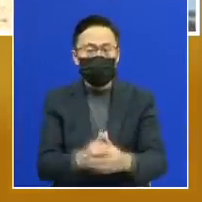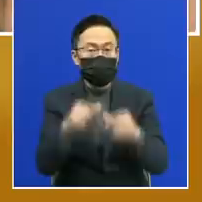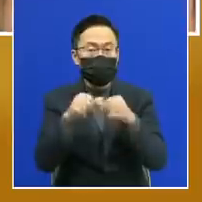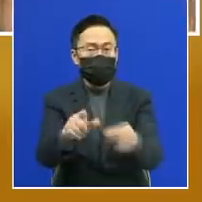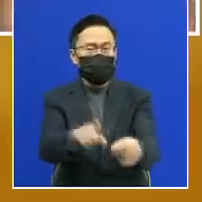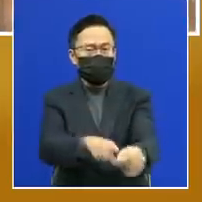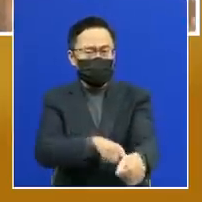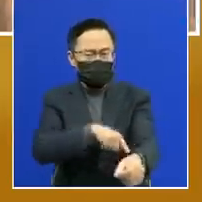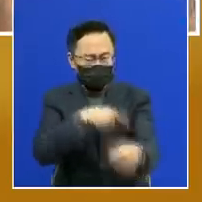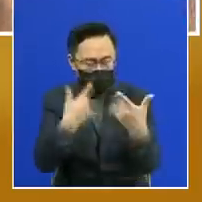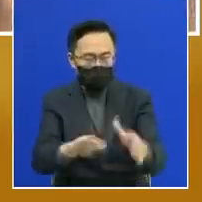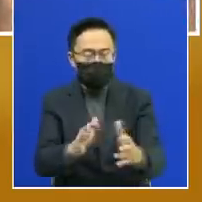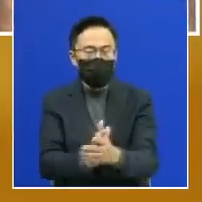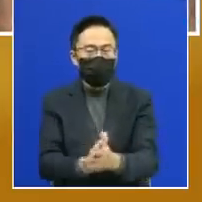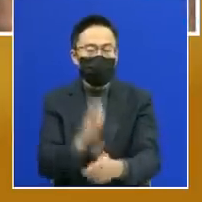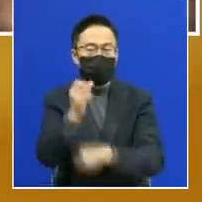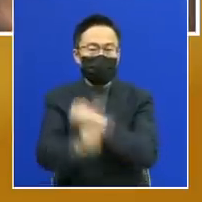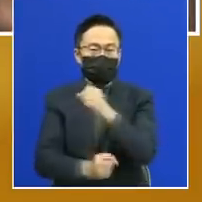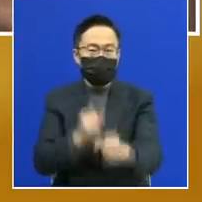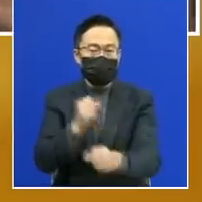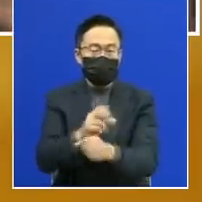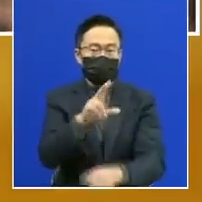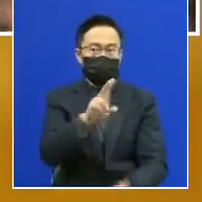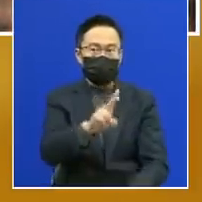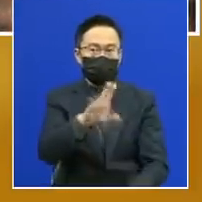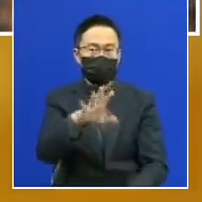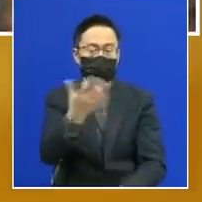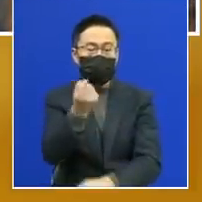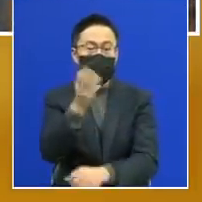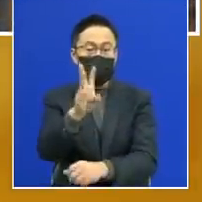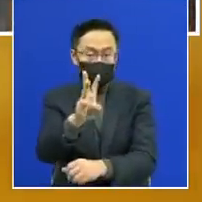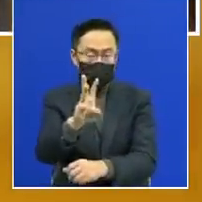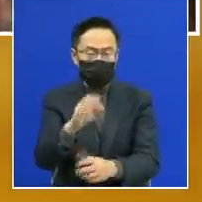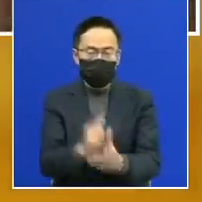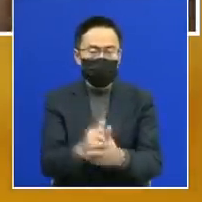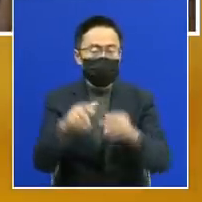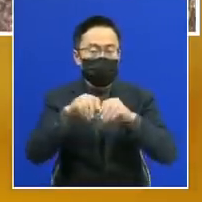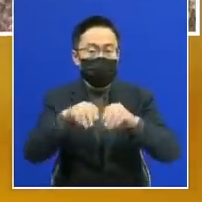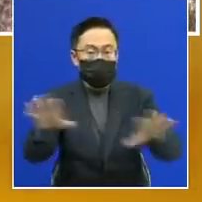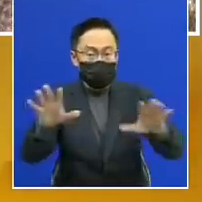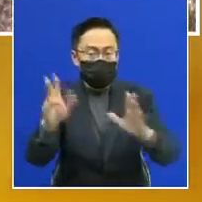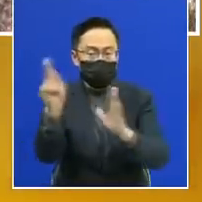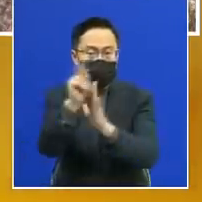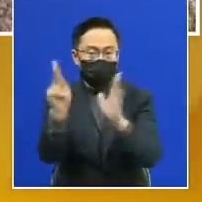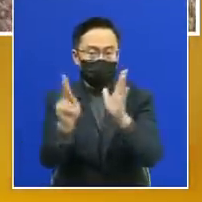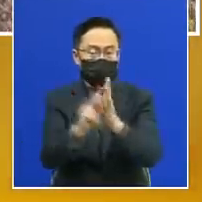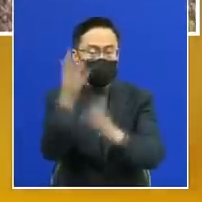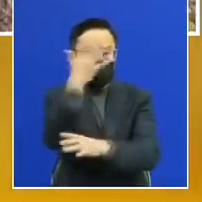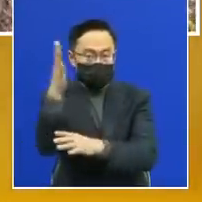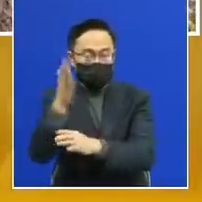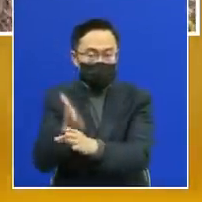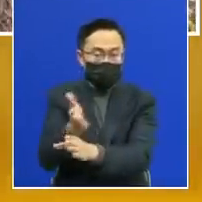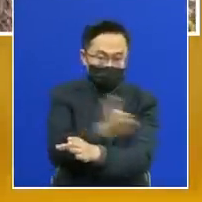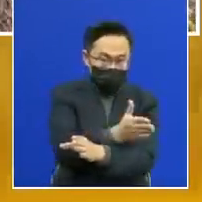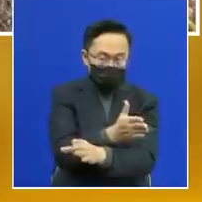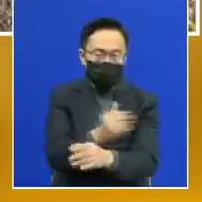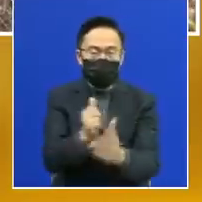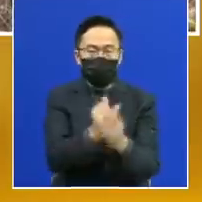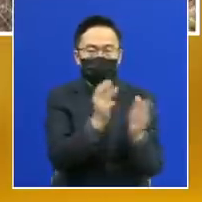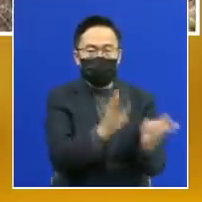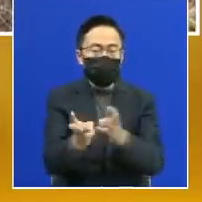าก่อนปี16ที่จะประกาศเป็นเขตป่าสงวนอย่างเงี้ยนะมันก็จะมีแนวทางบริหารจัด